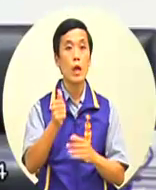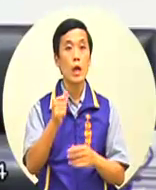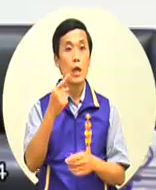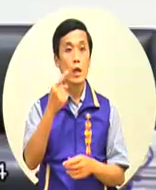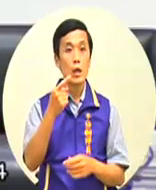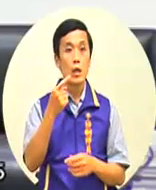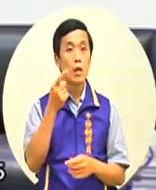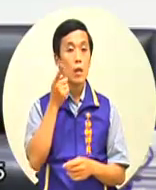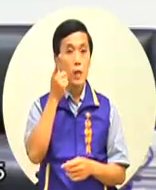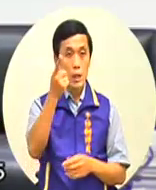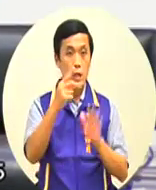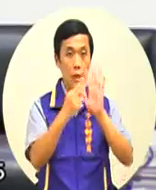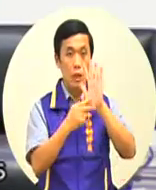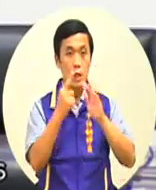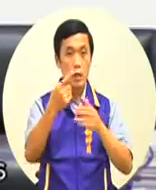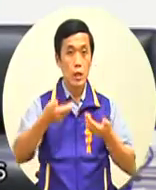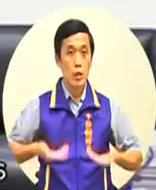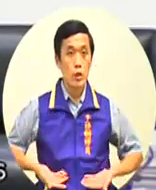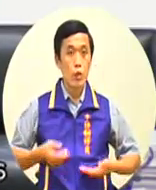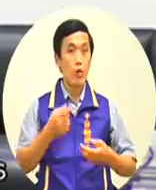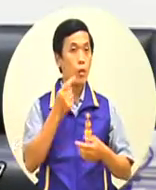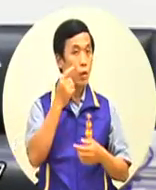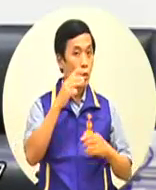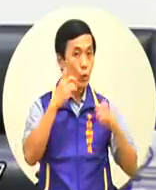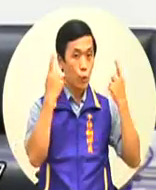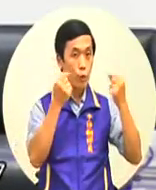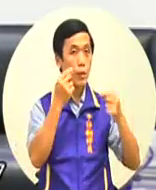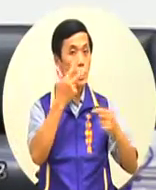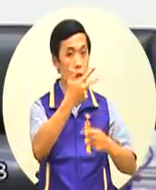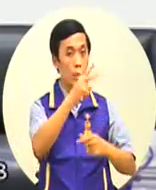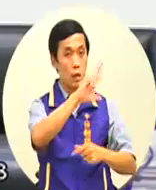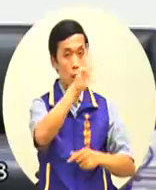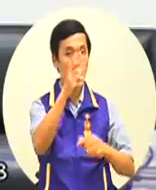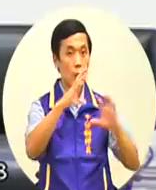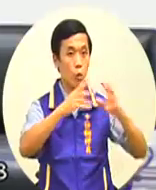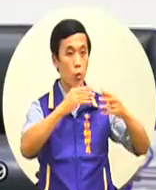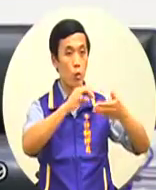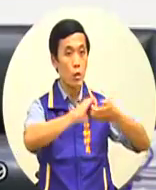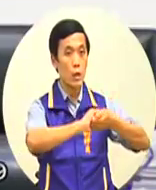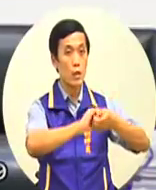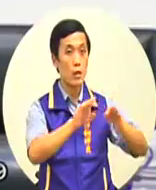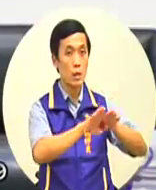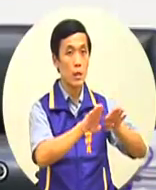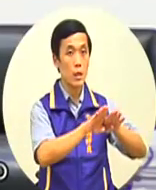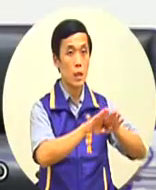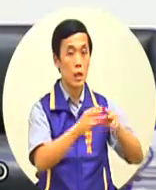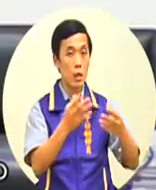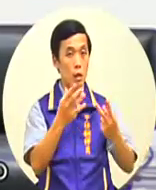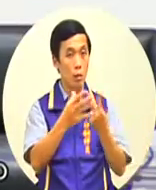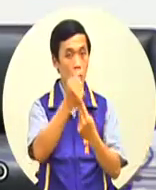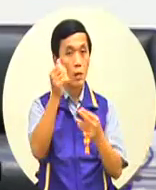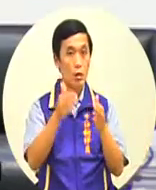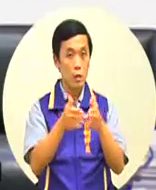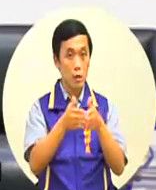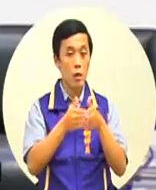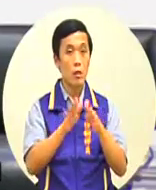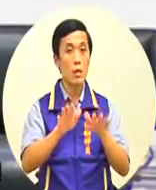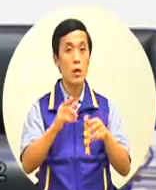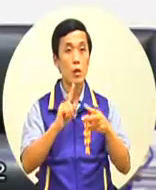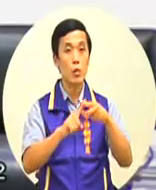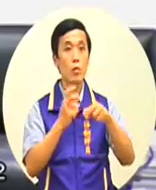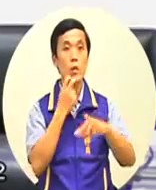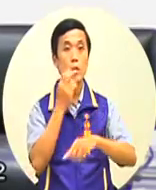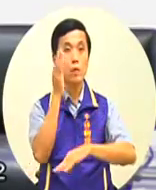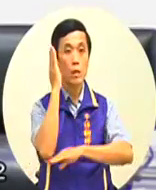休，跟取消七天假，要合在一起看，因为现在中央要推的，而且是